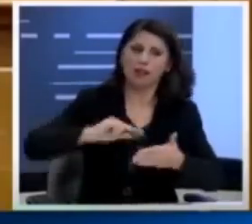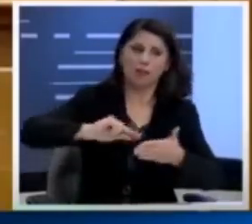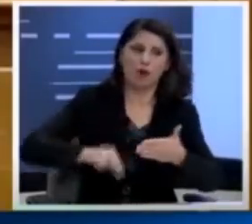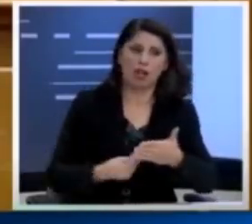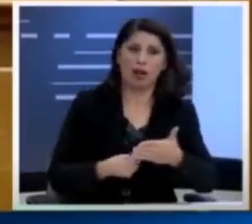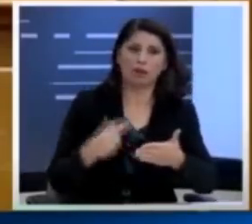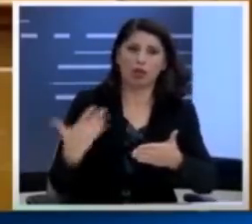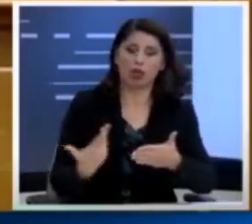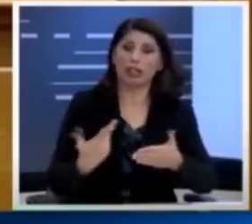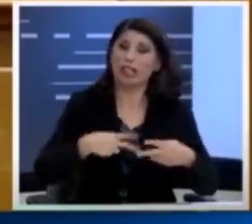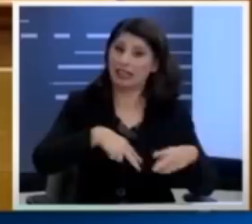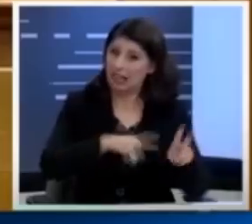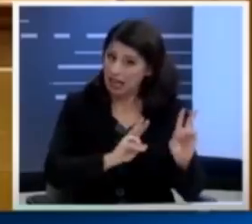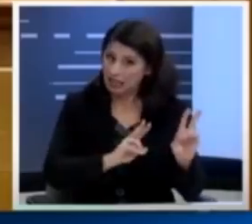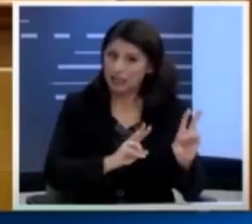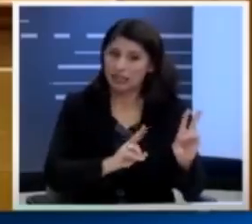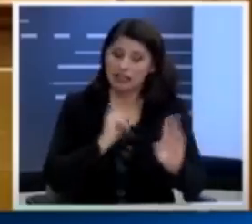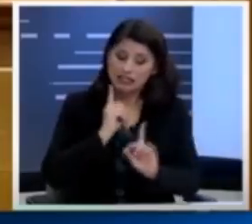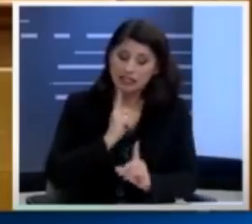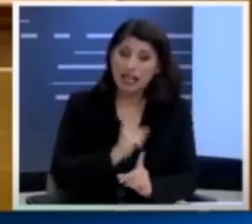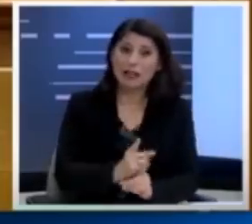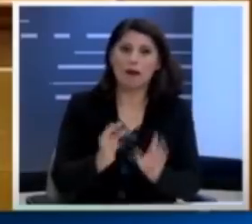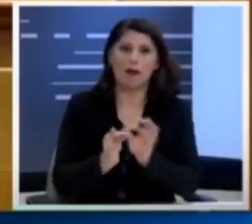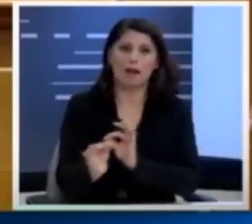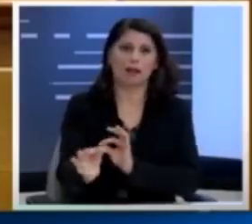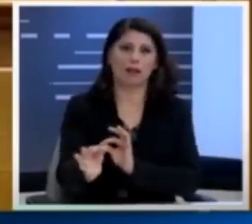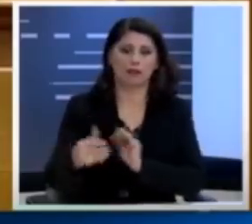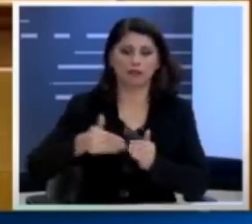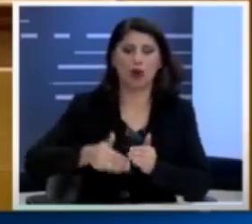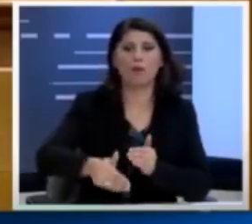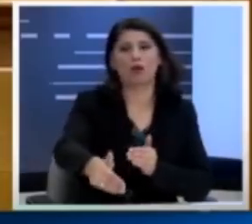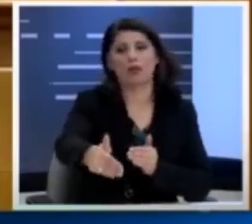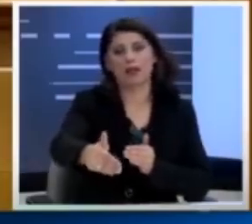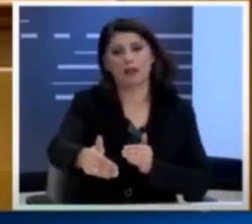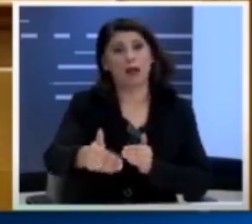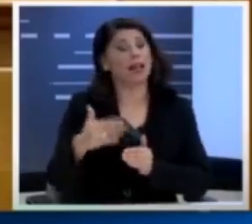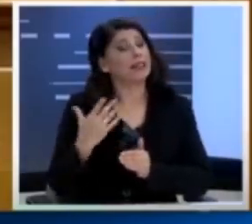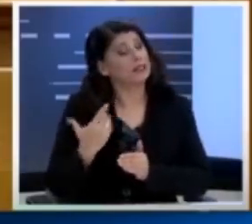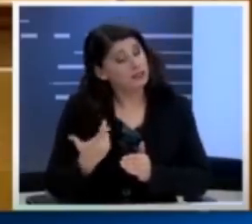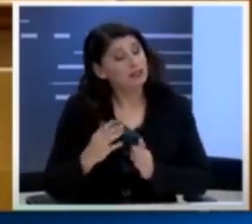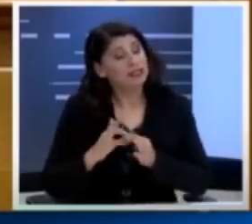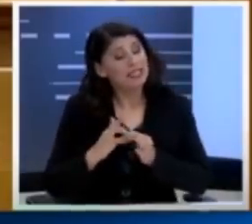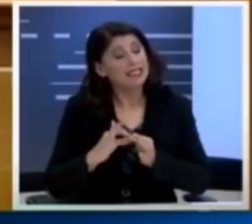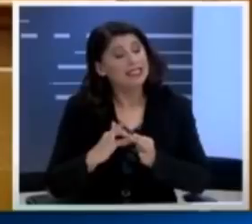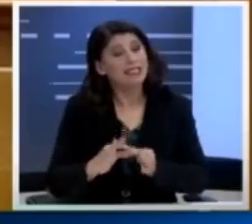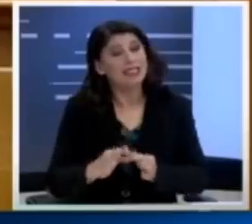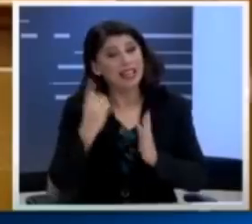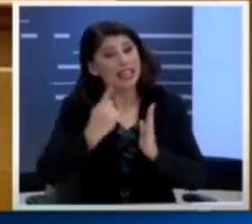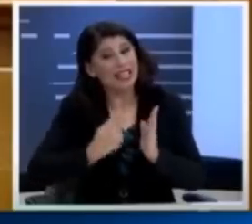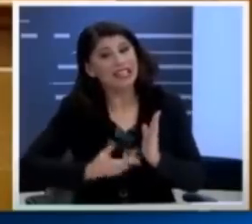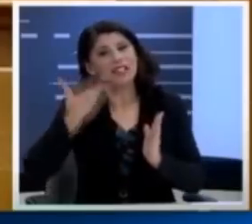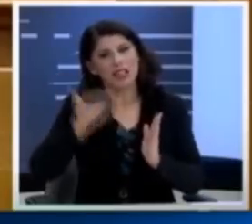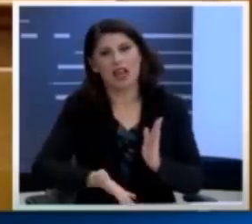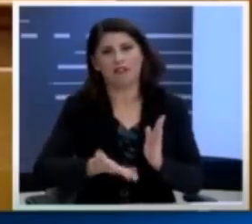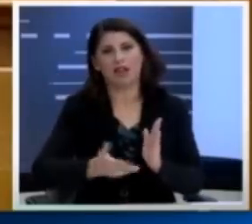υπογράψει πως θα υλοποιήσετε συγκεκριμένα μέτρα το επόμενο διάστημα και συνεπώς κρίνεστε και